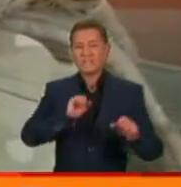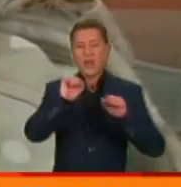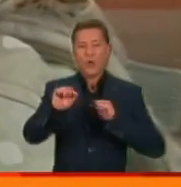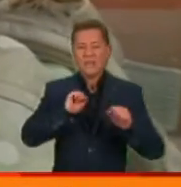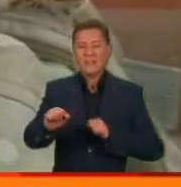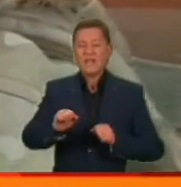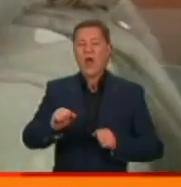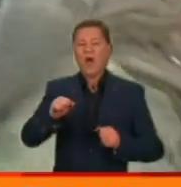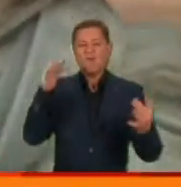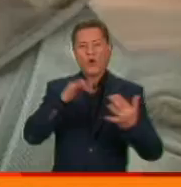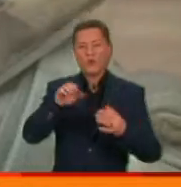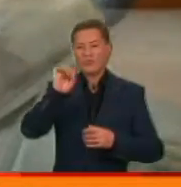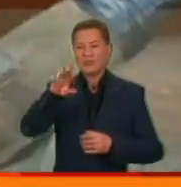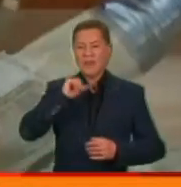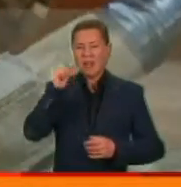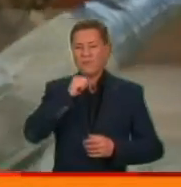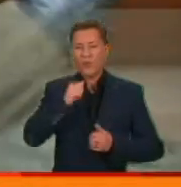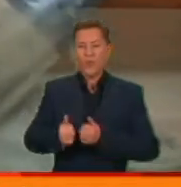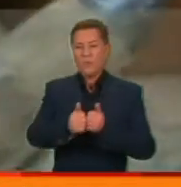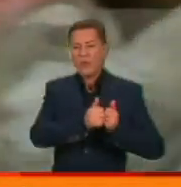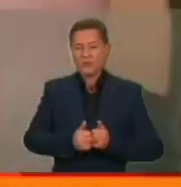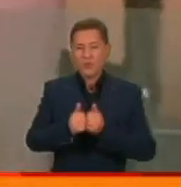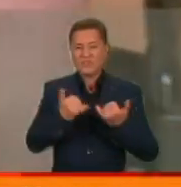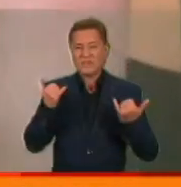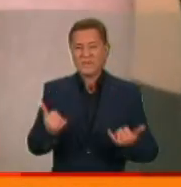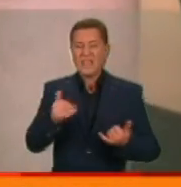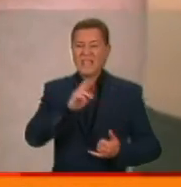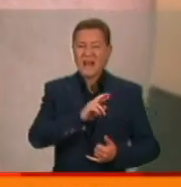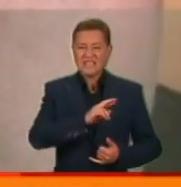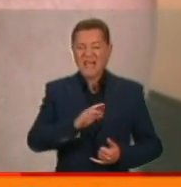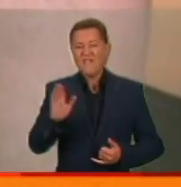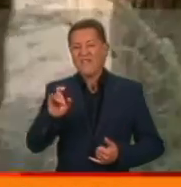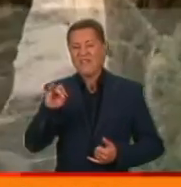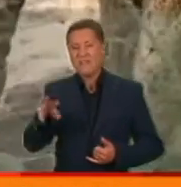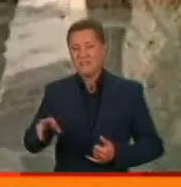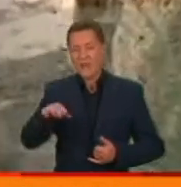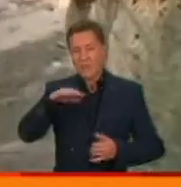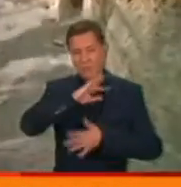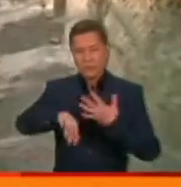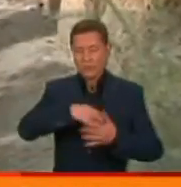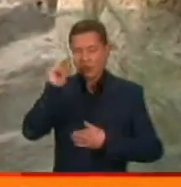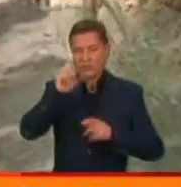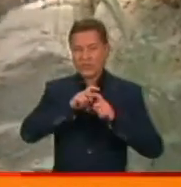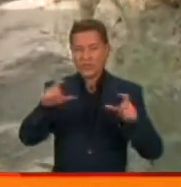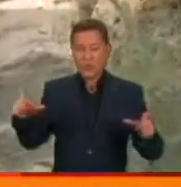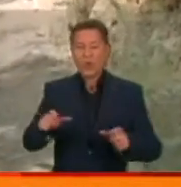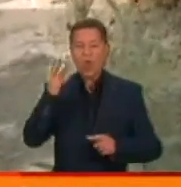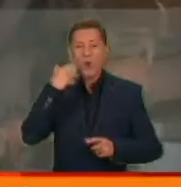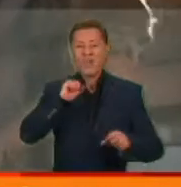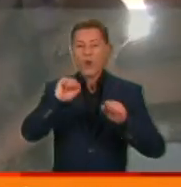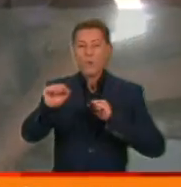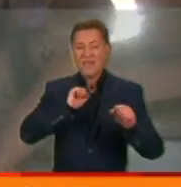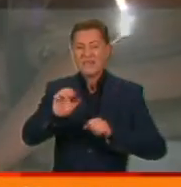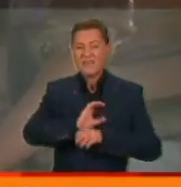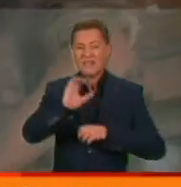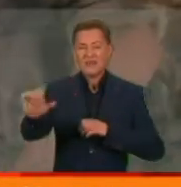воюють з 14-го року, пліч-о-пліч нині. Ярослава з Владиславом плутають ще зі школи. Курйози стаються і нині, коли командир